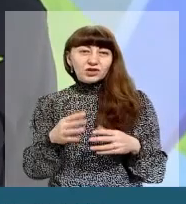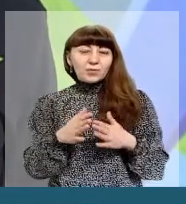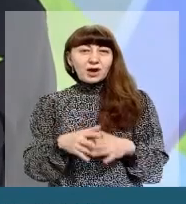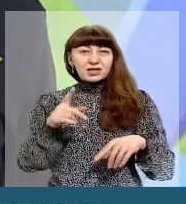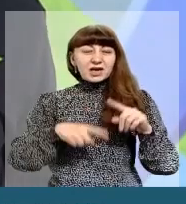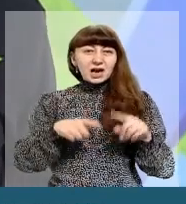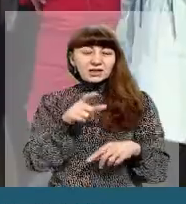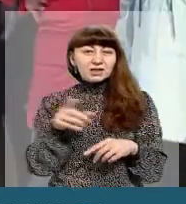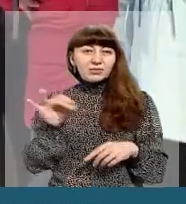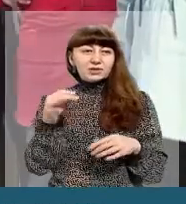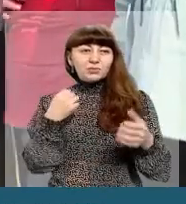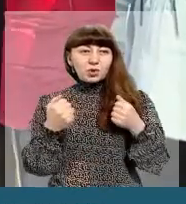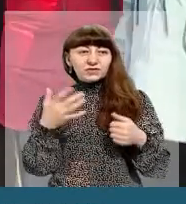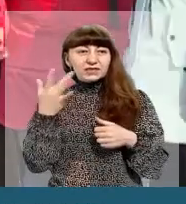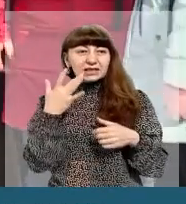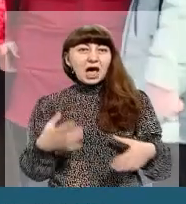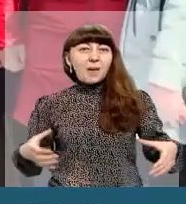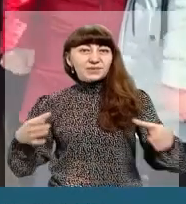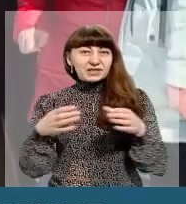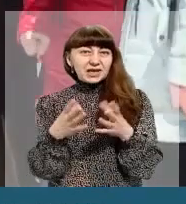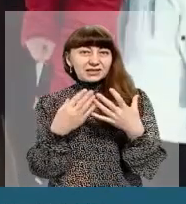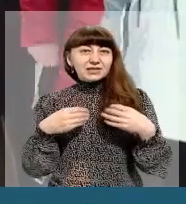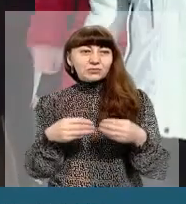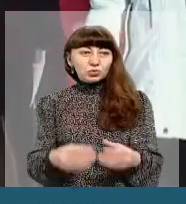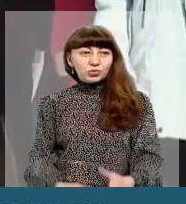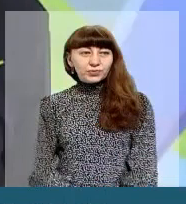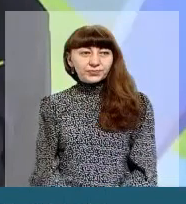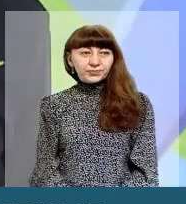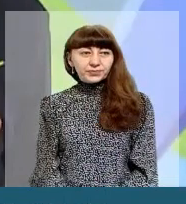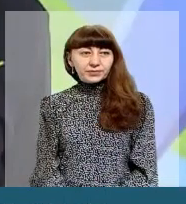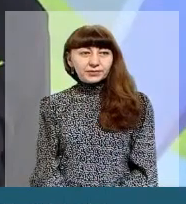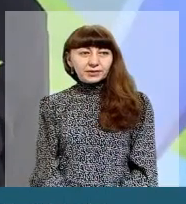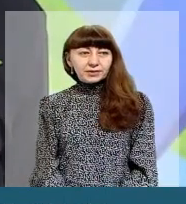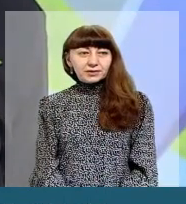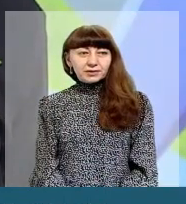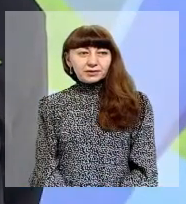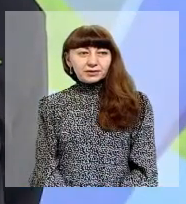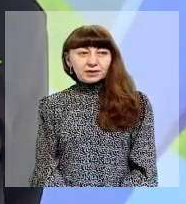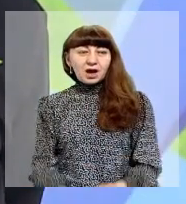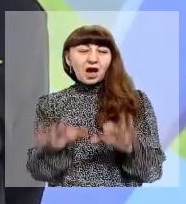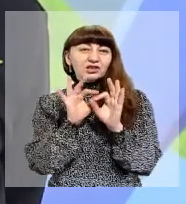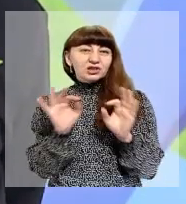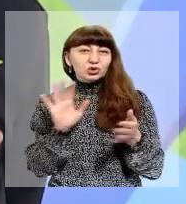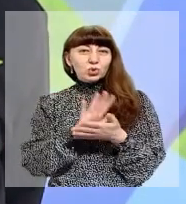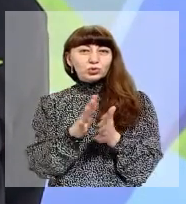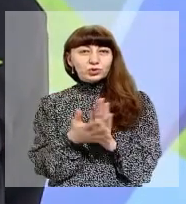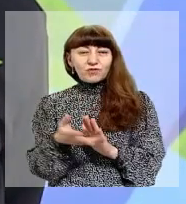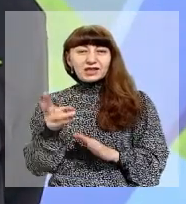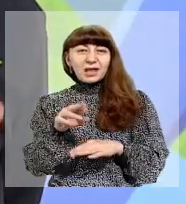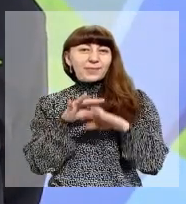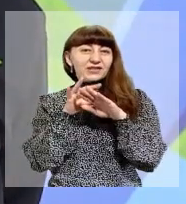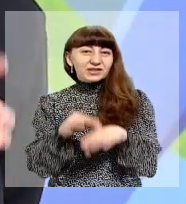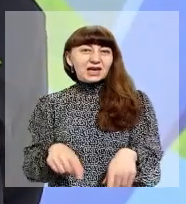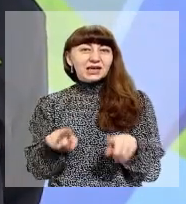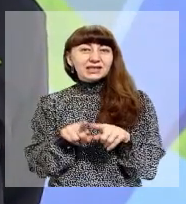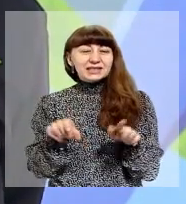и близким. Спорт всегда объединяет семью, отметил глава региона. У нас тем более прекрасные условия для проведения вот таких